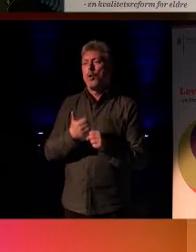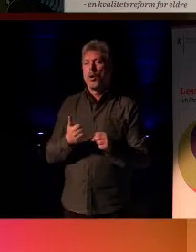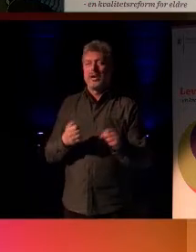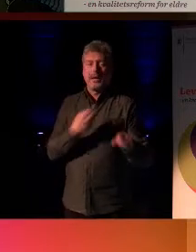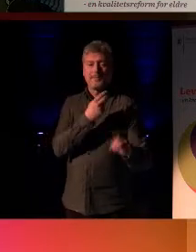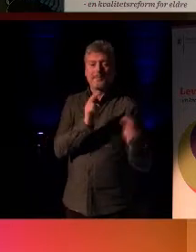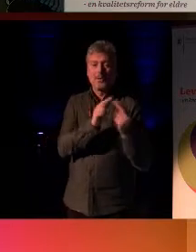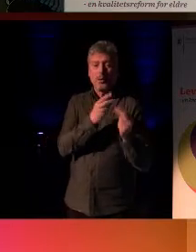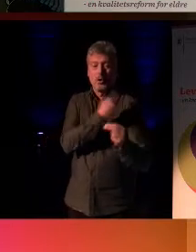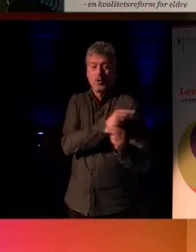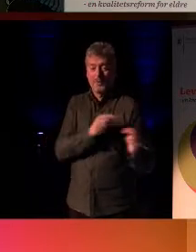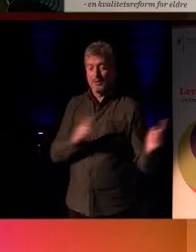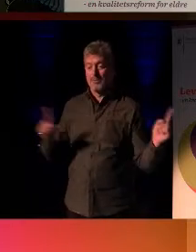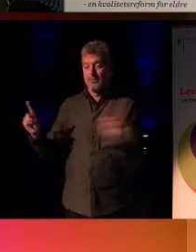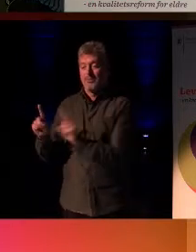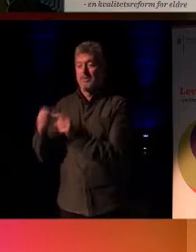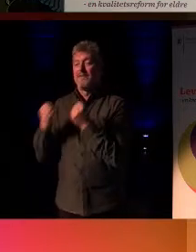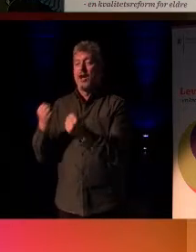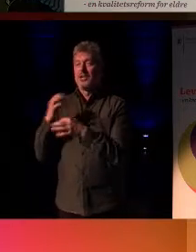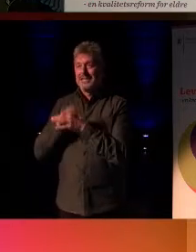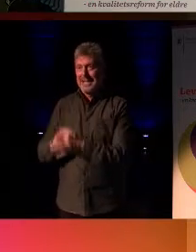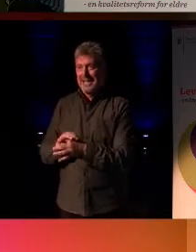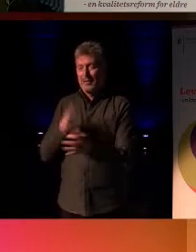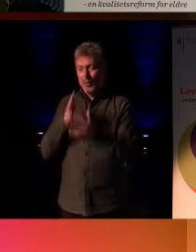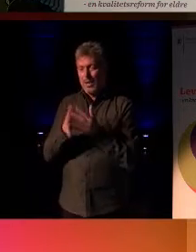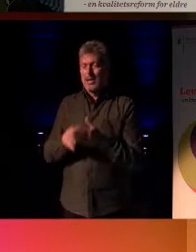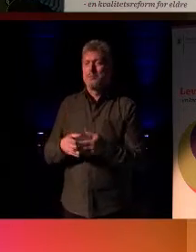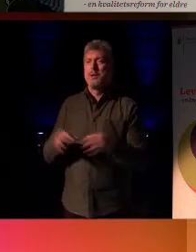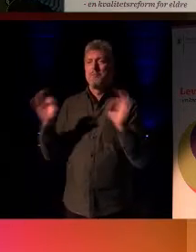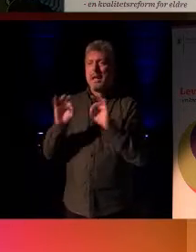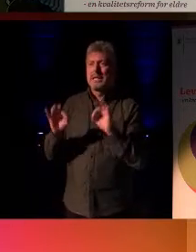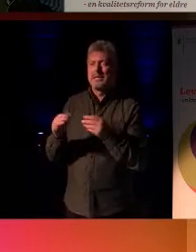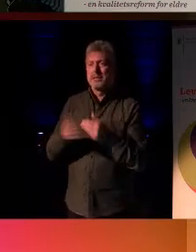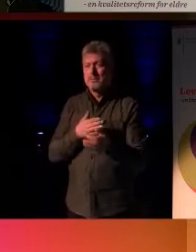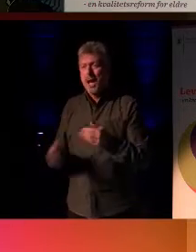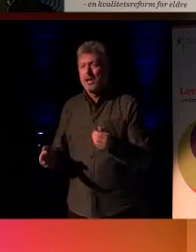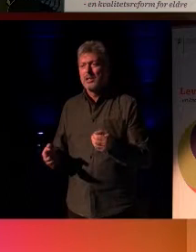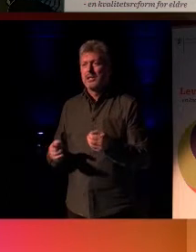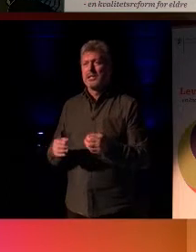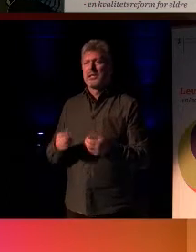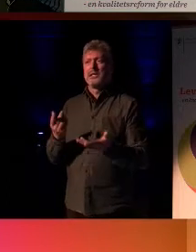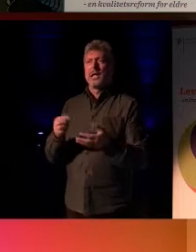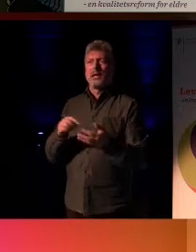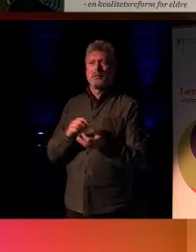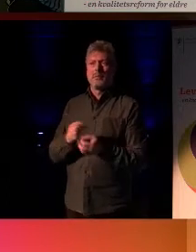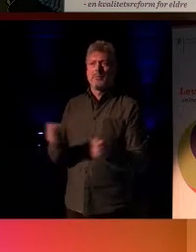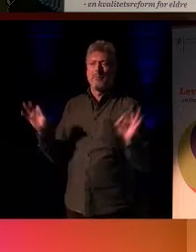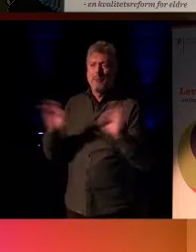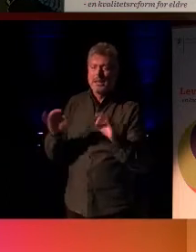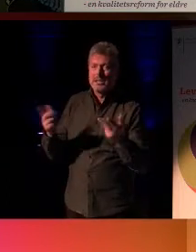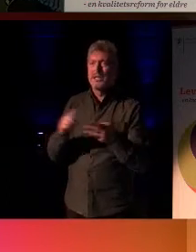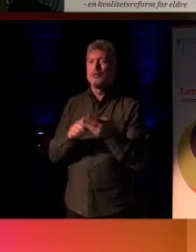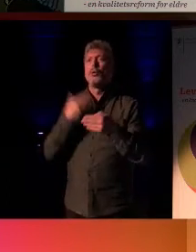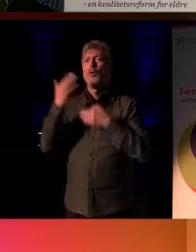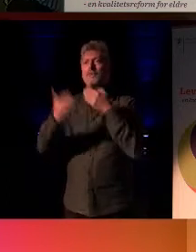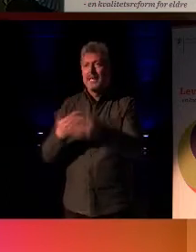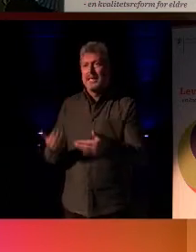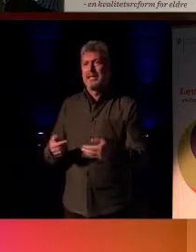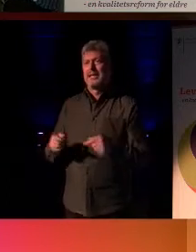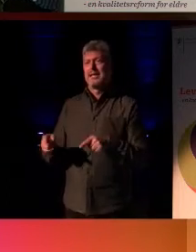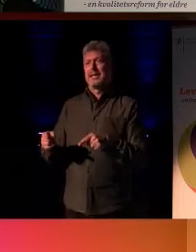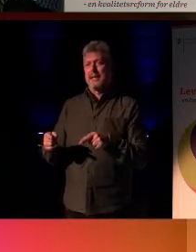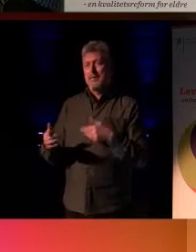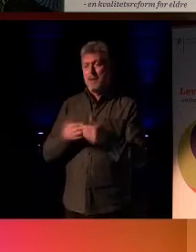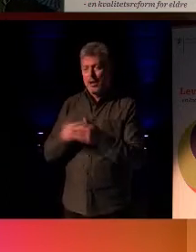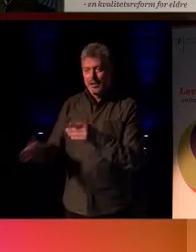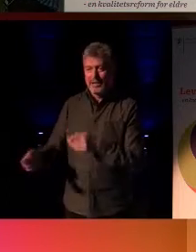fastlegen for gjennomgang av medisinsk behandling, legemidler og en videre behandlingsplan for pasienten. Fastlegene grudde